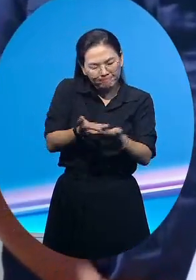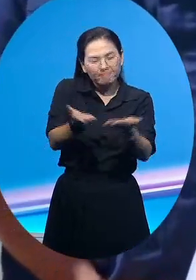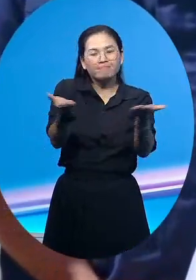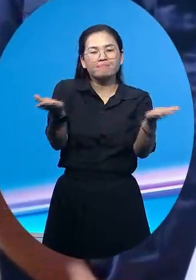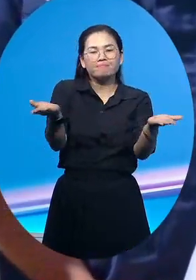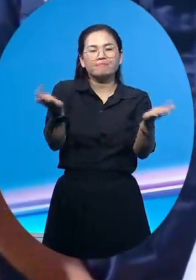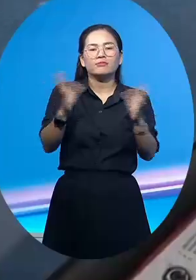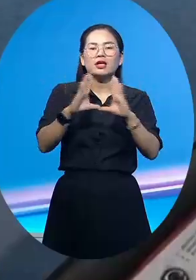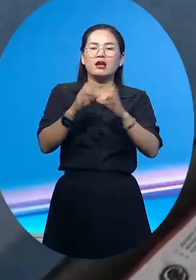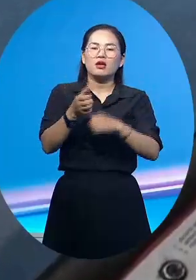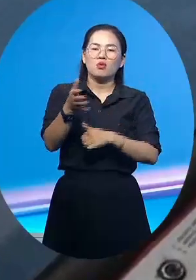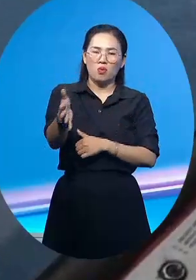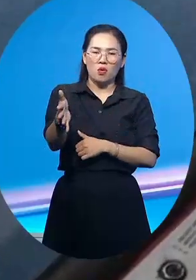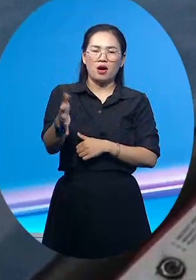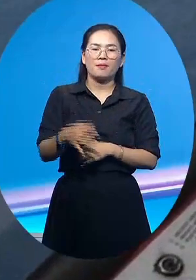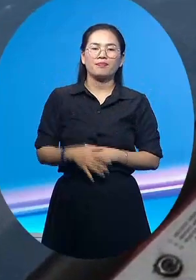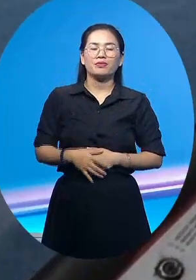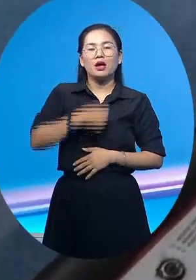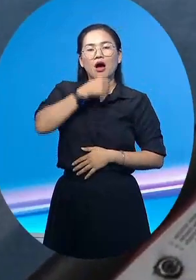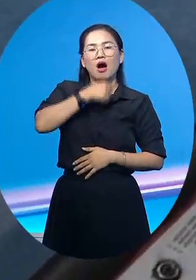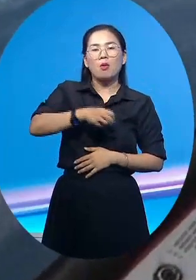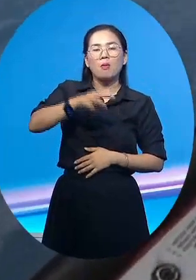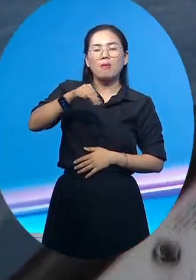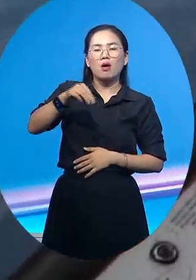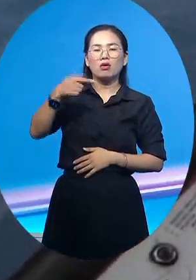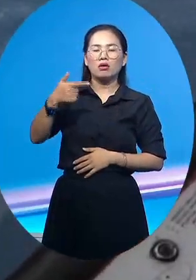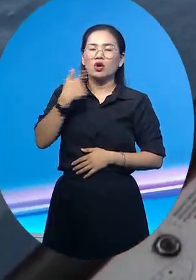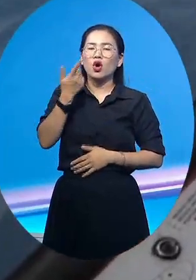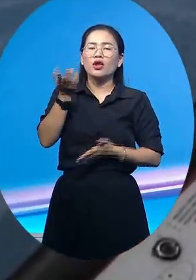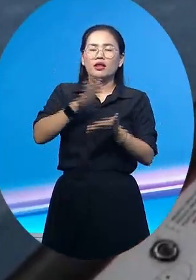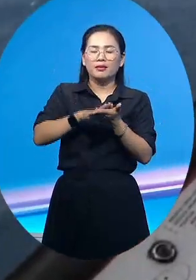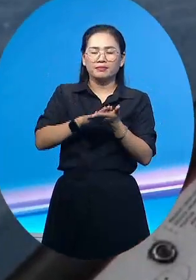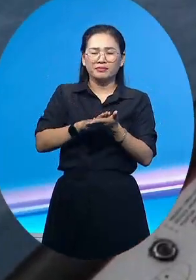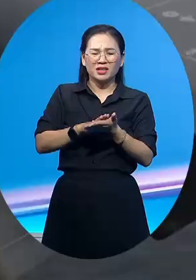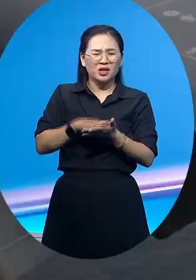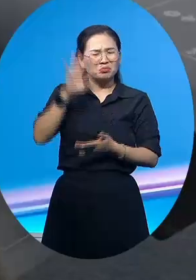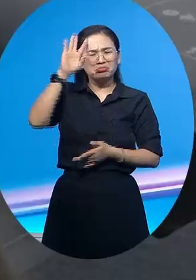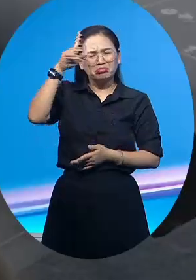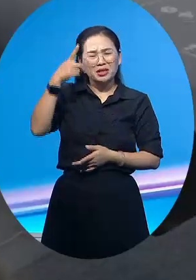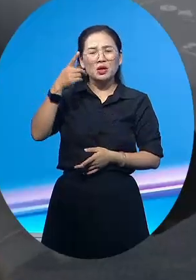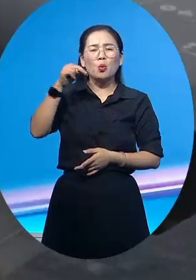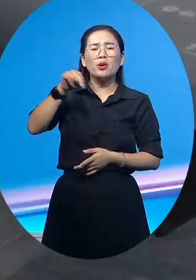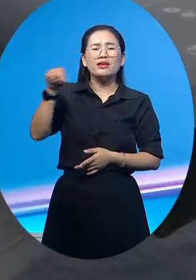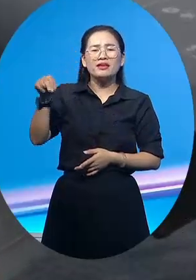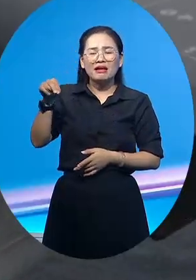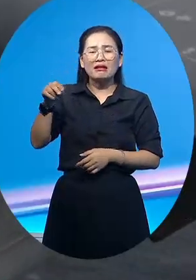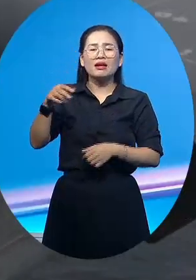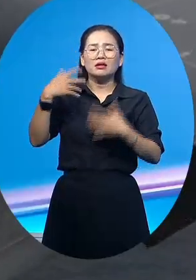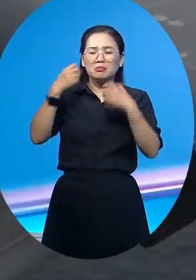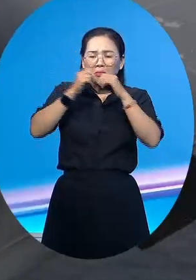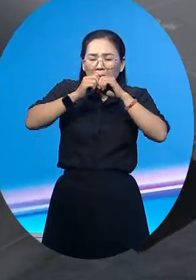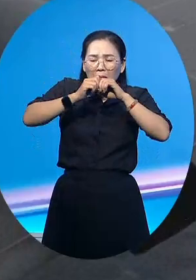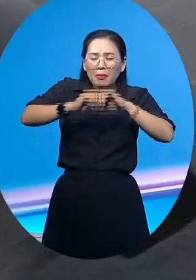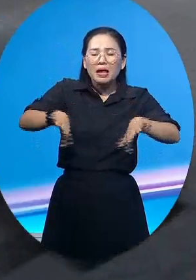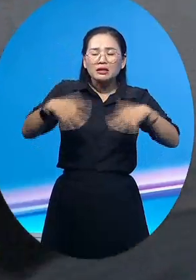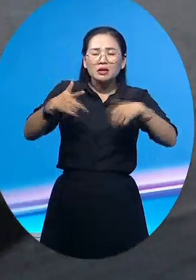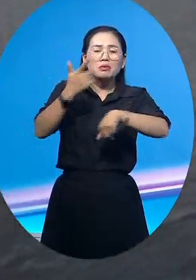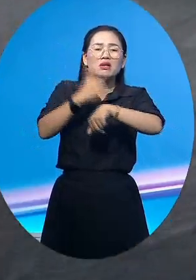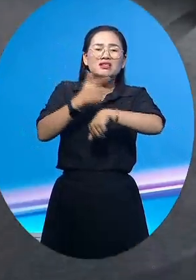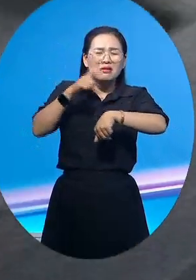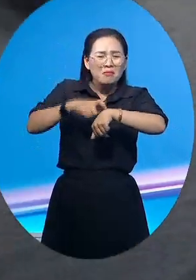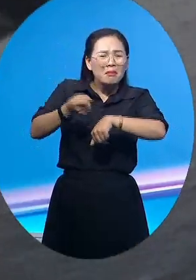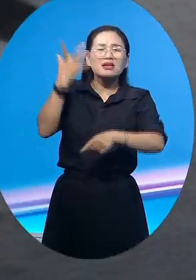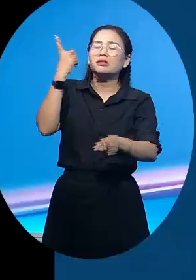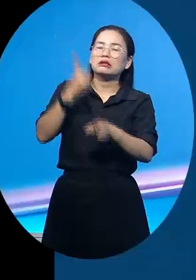nhân ông bao gồm nói thêm con quá sớm để biết chính xác thời điểm tàu Titan gập nạng lực lượng tìm kiếm